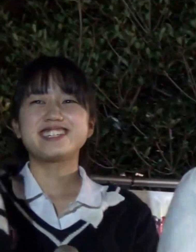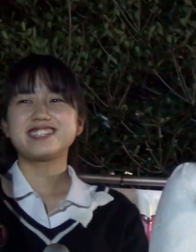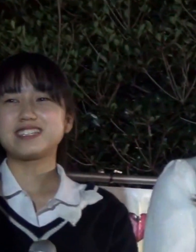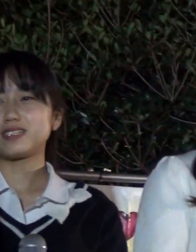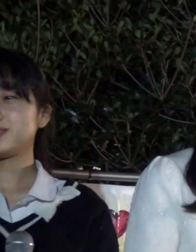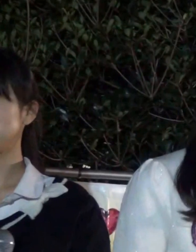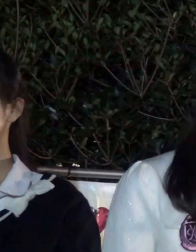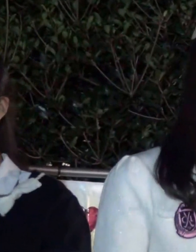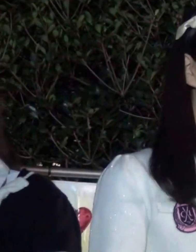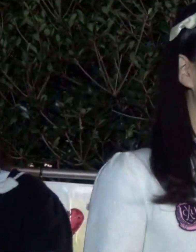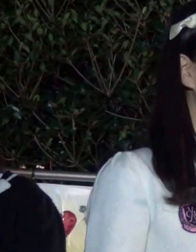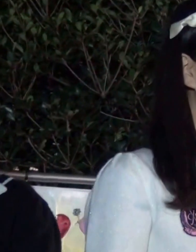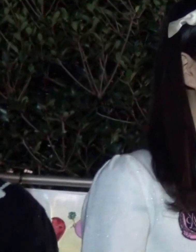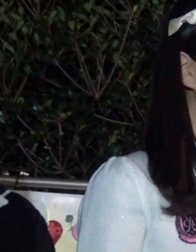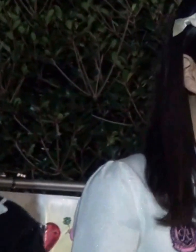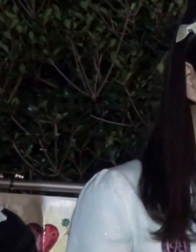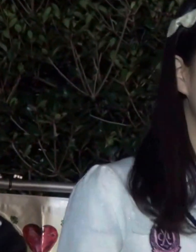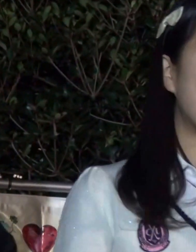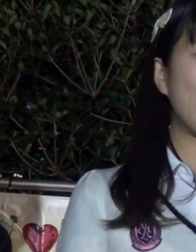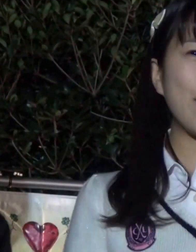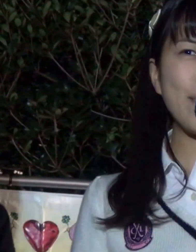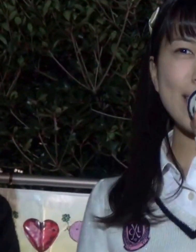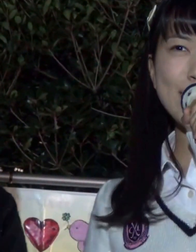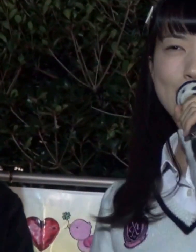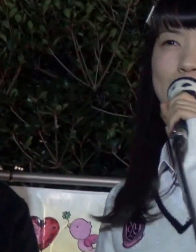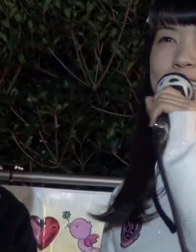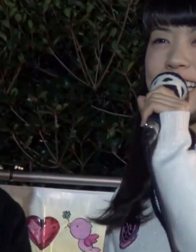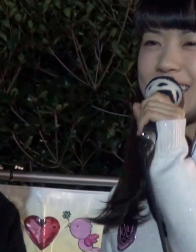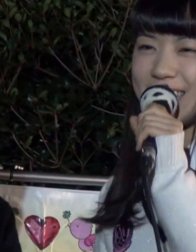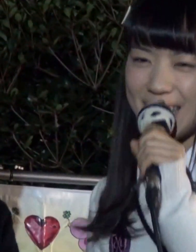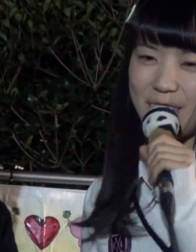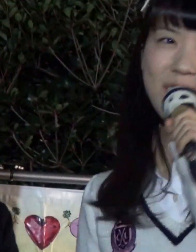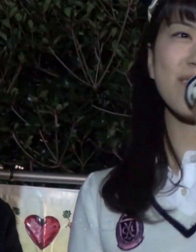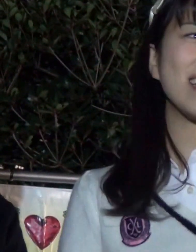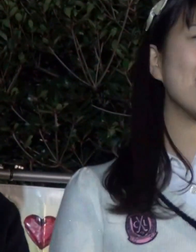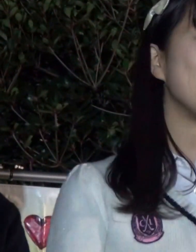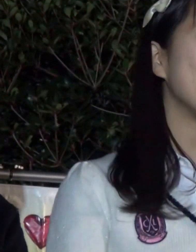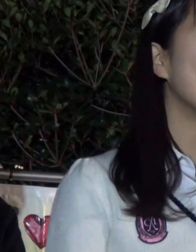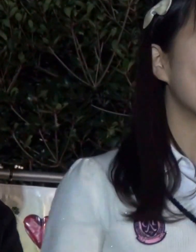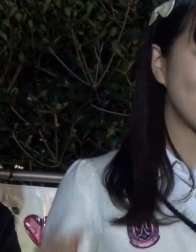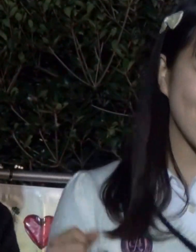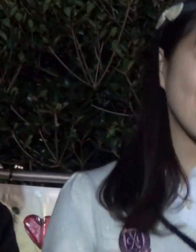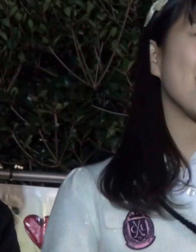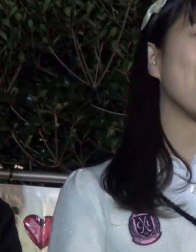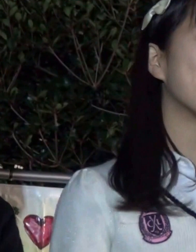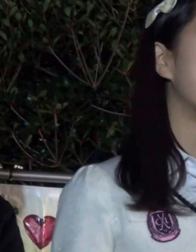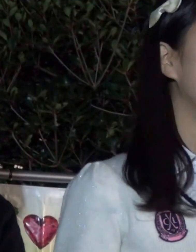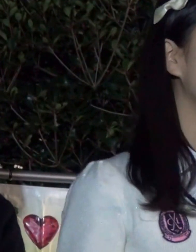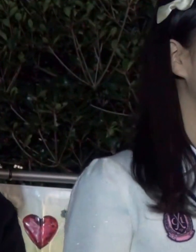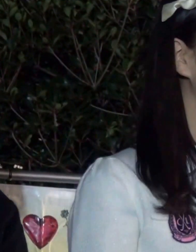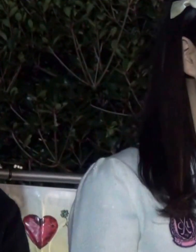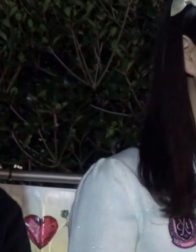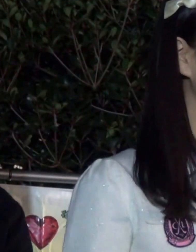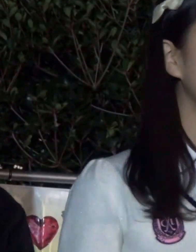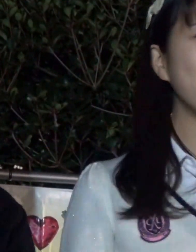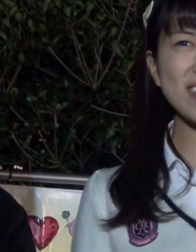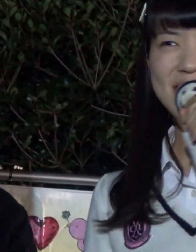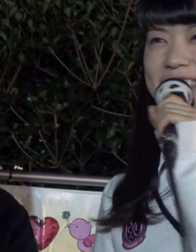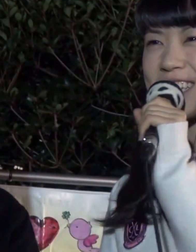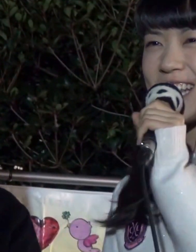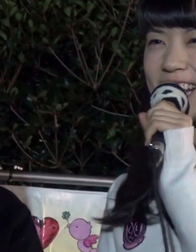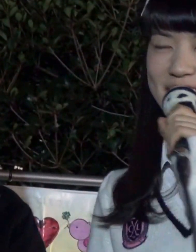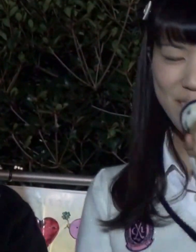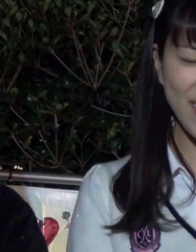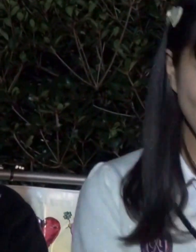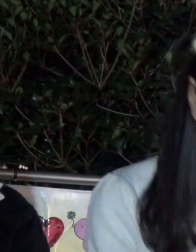。 斉藤のは15歳の中学3年生です。まだ中学生なんですけども、皆さんにと一緒に声を上げていきたいなと思います